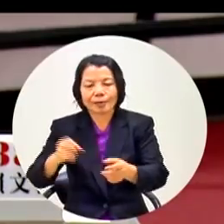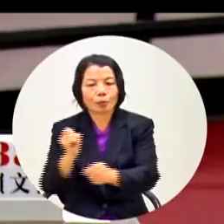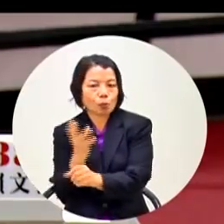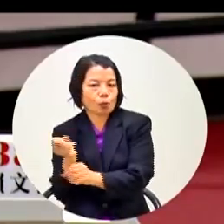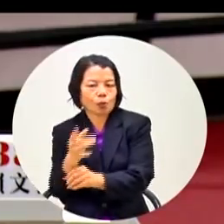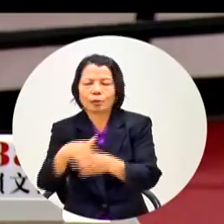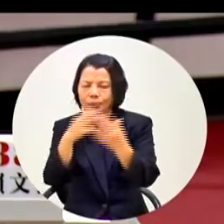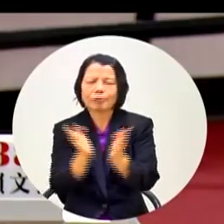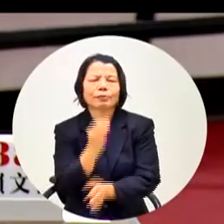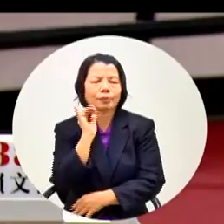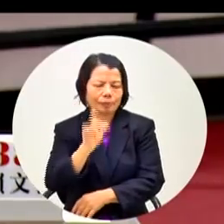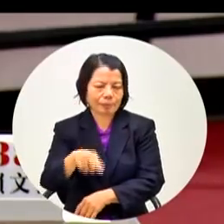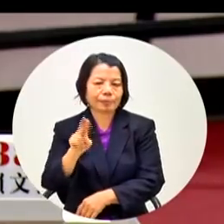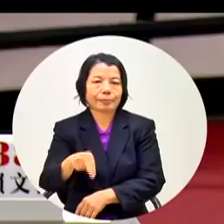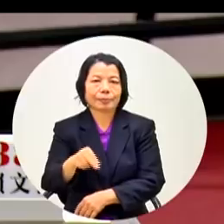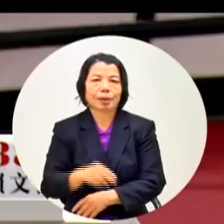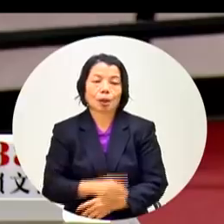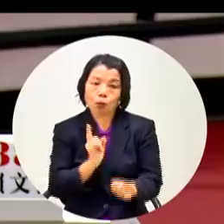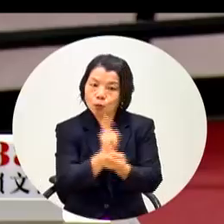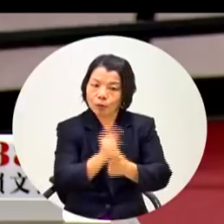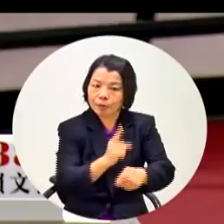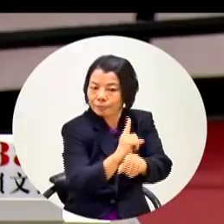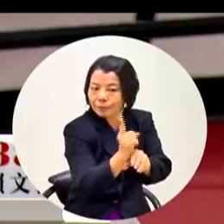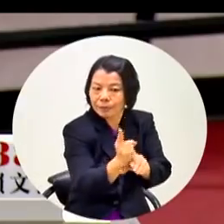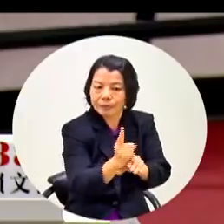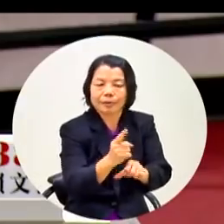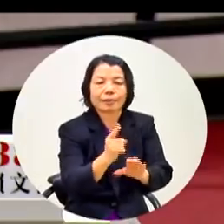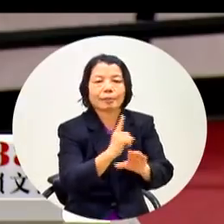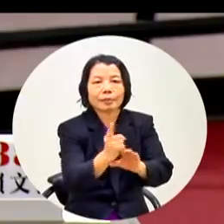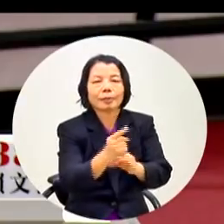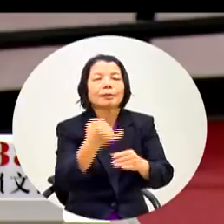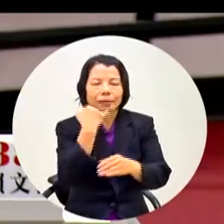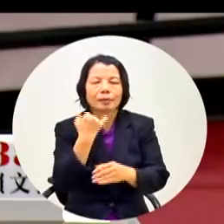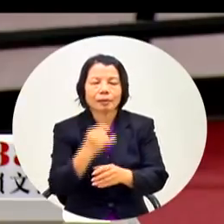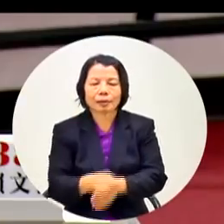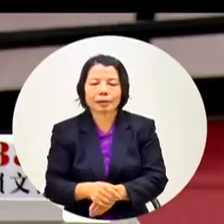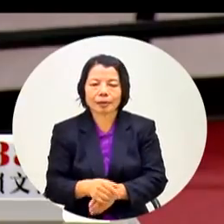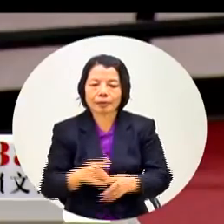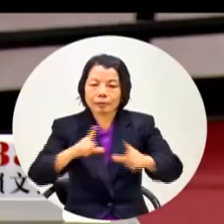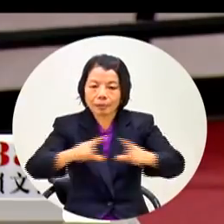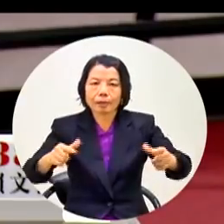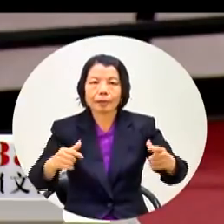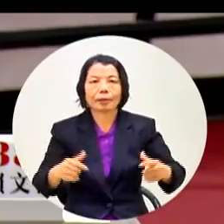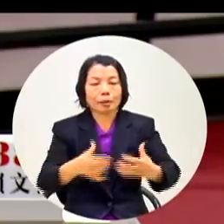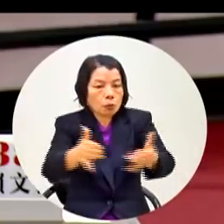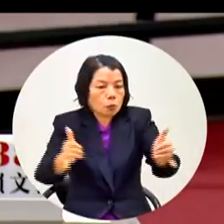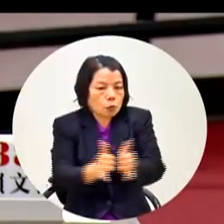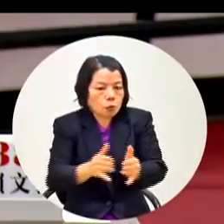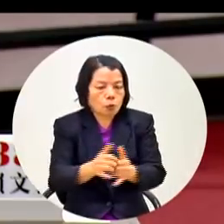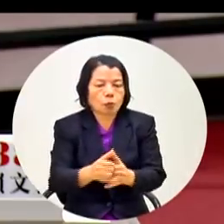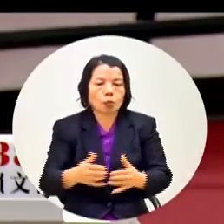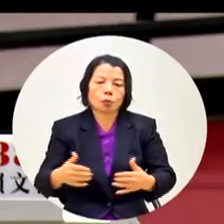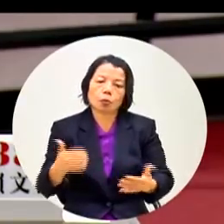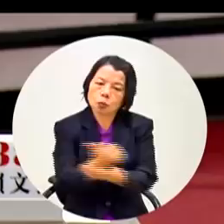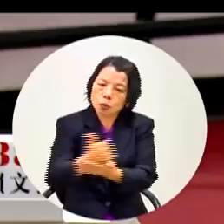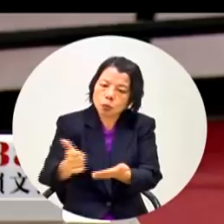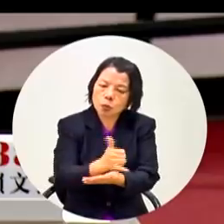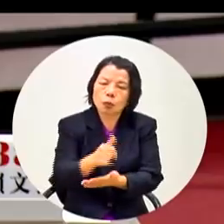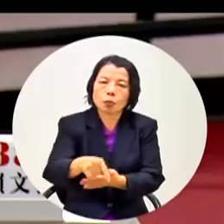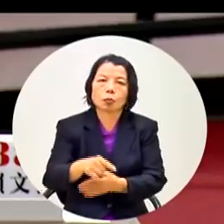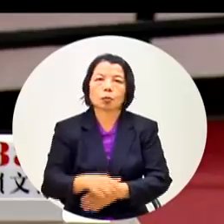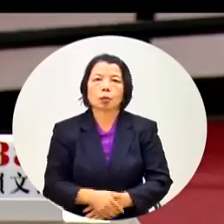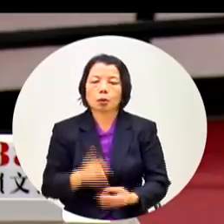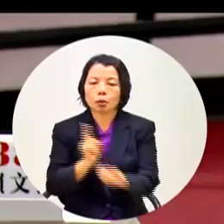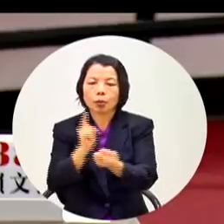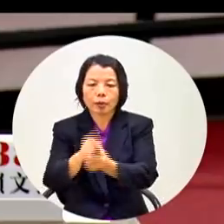也可以跑计程车也是大众运输准大众运输，它也可以使用这个路段 啊，那大众路是公共利益也弄加这条喽，一